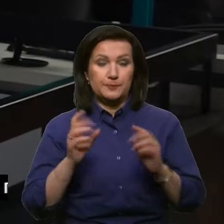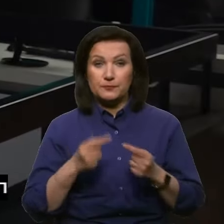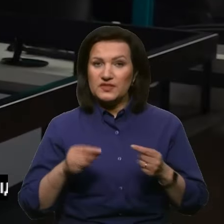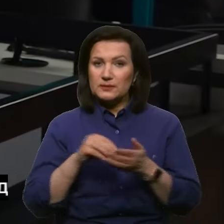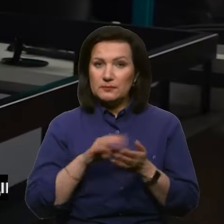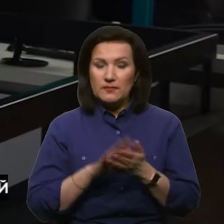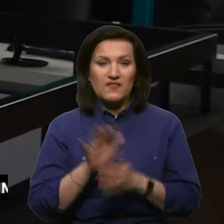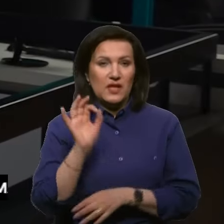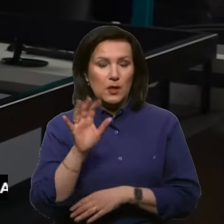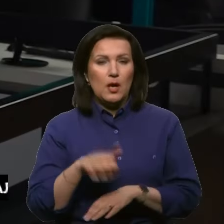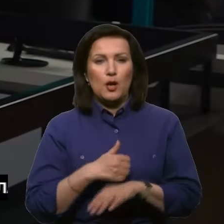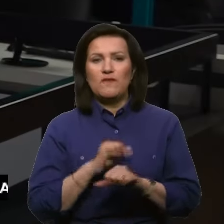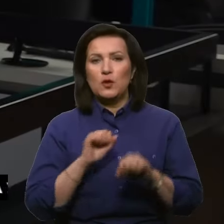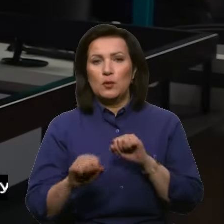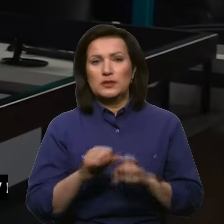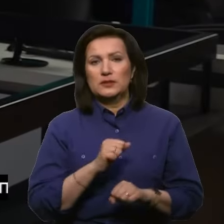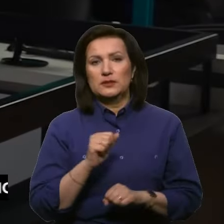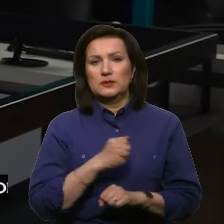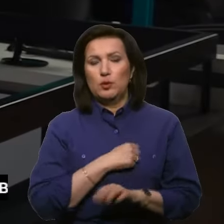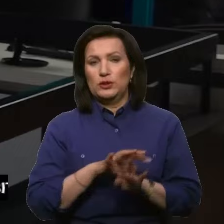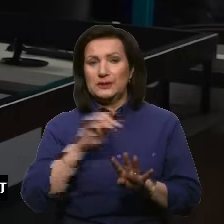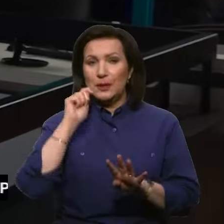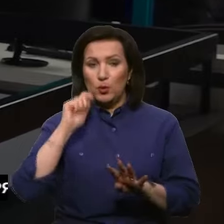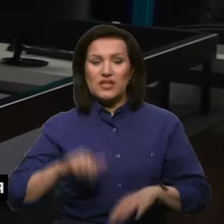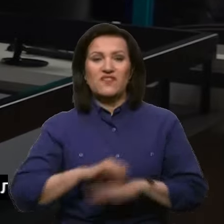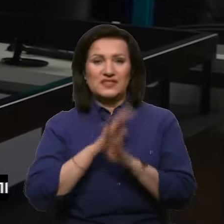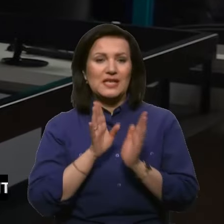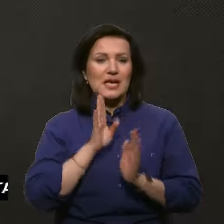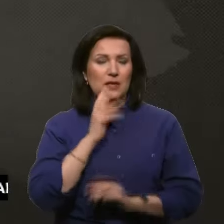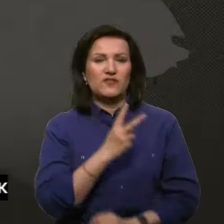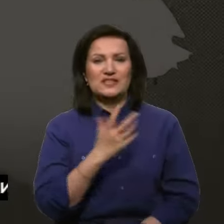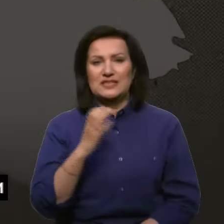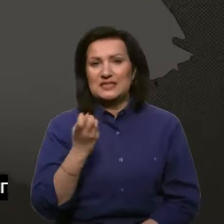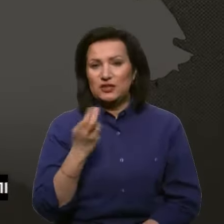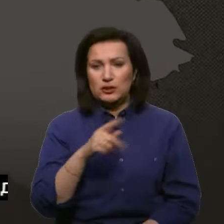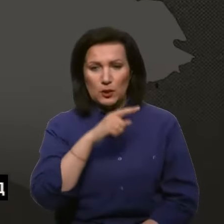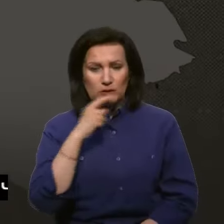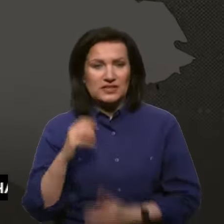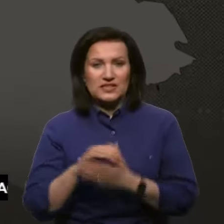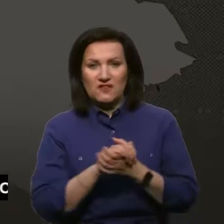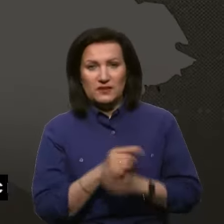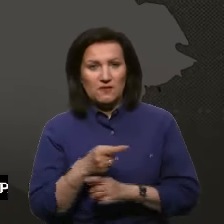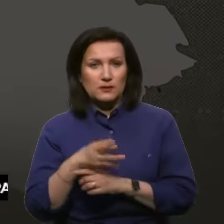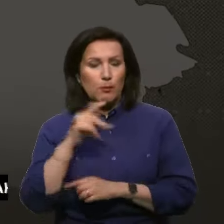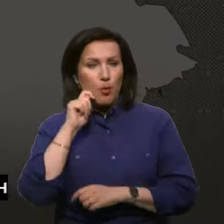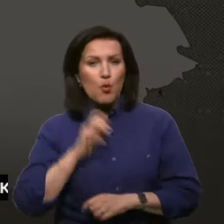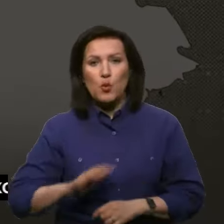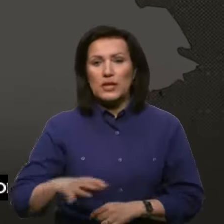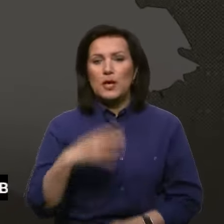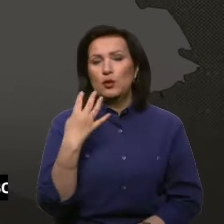Згідно з даними у телеграмі головнокомандувача Збройних сил України, загалом на ранок 23 січня Російська Федерація випустила по